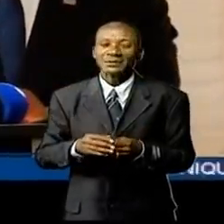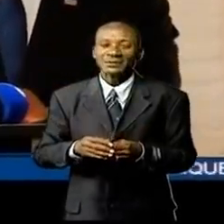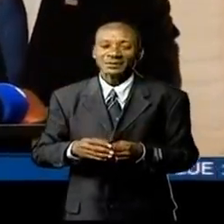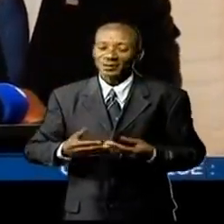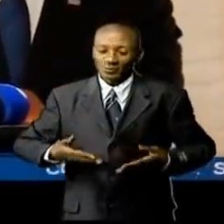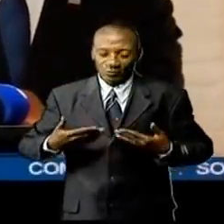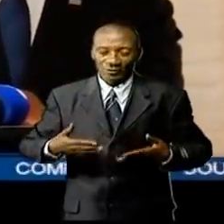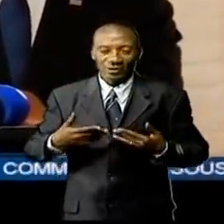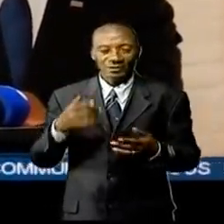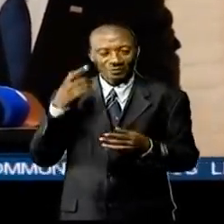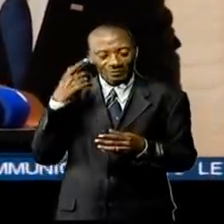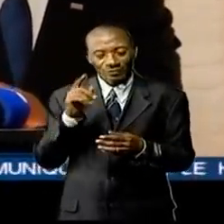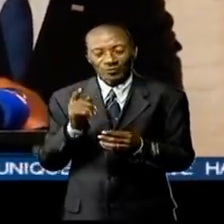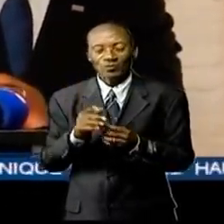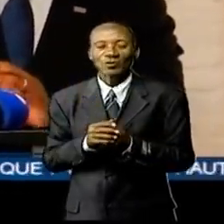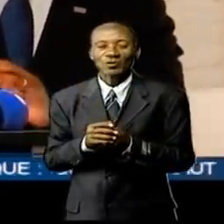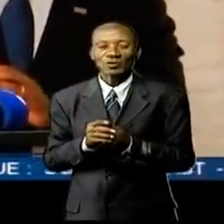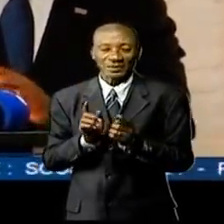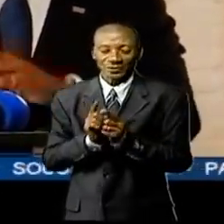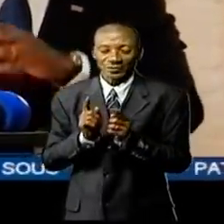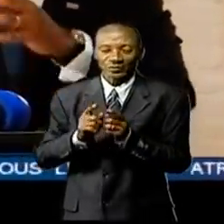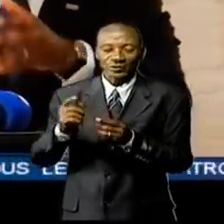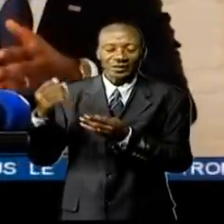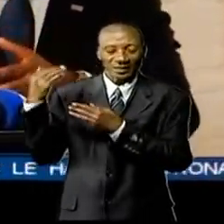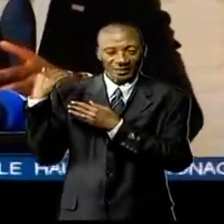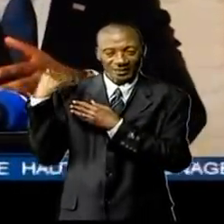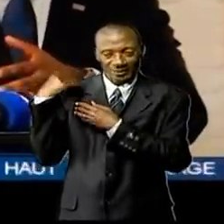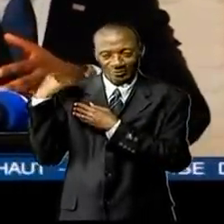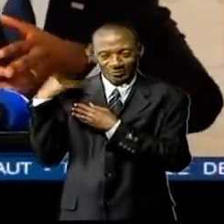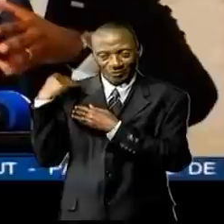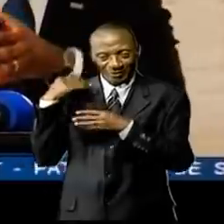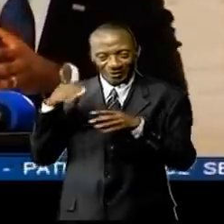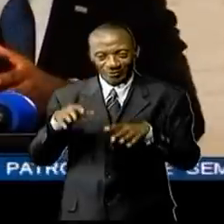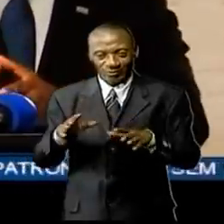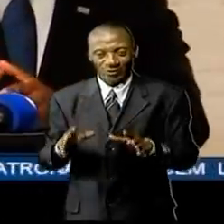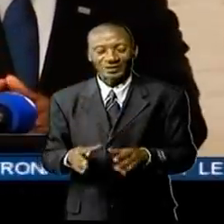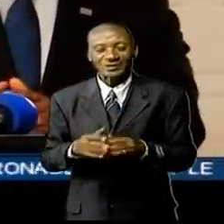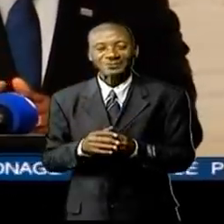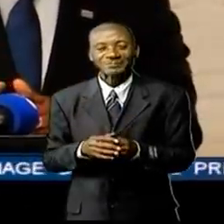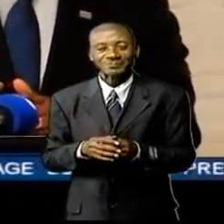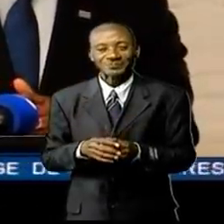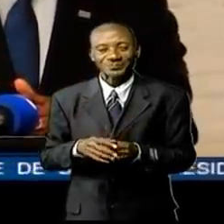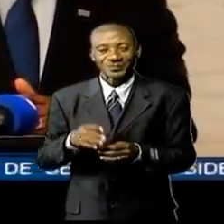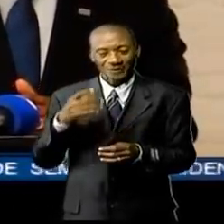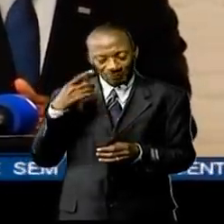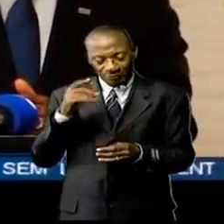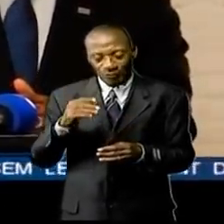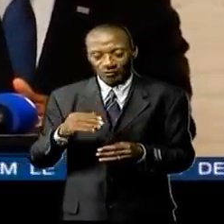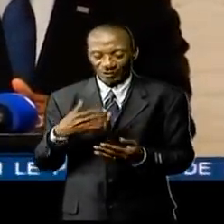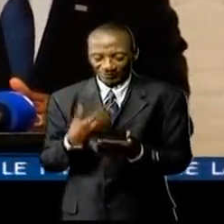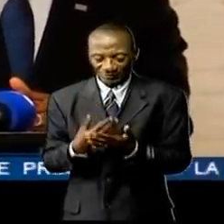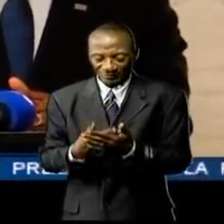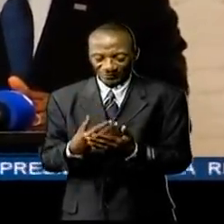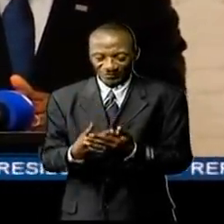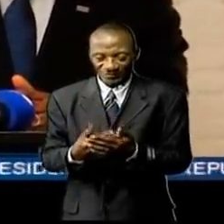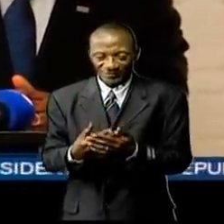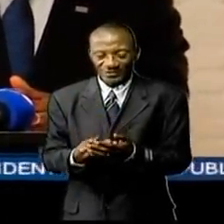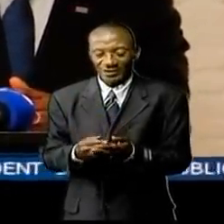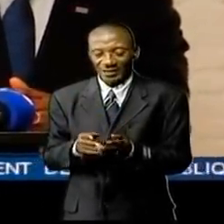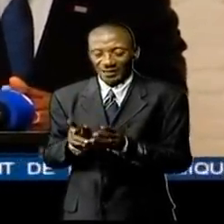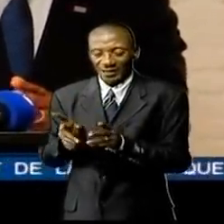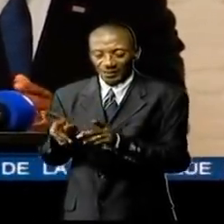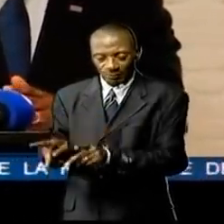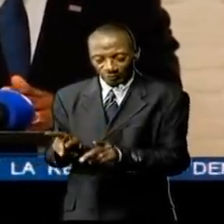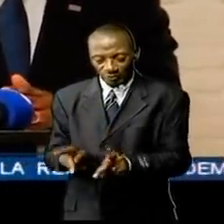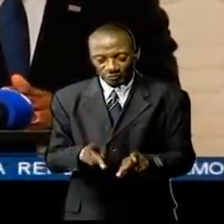été prise pour justement accentuer et accélérer le processus. Et pour nous, c'est